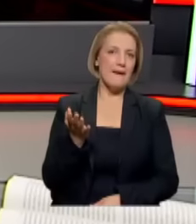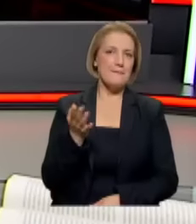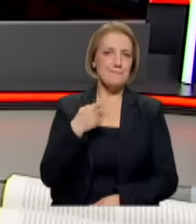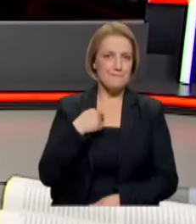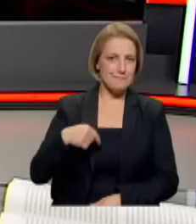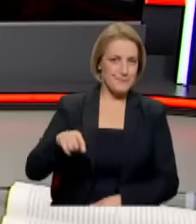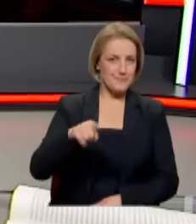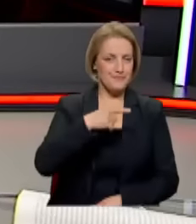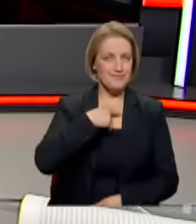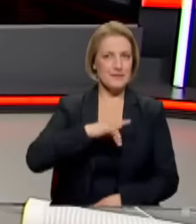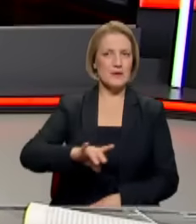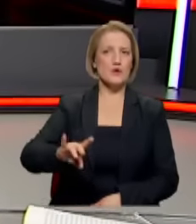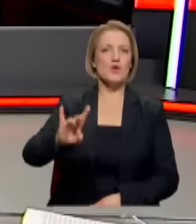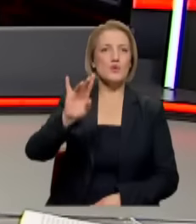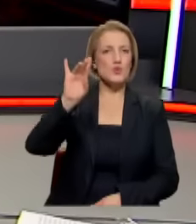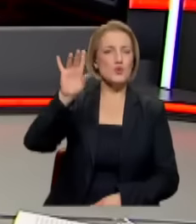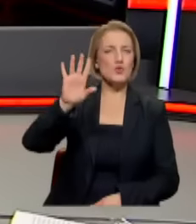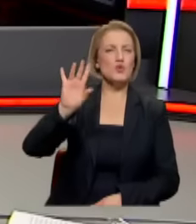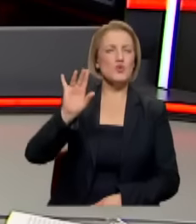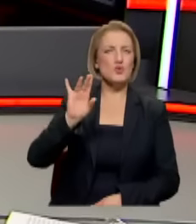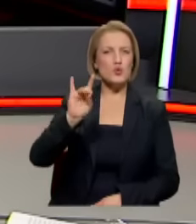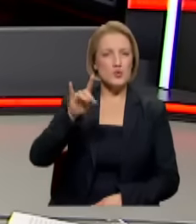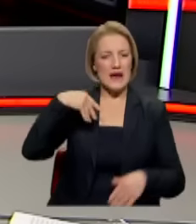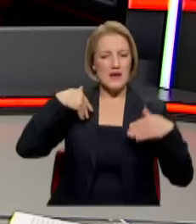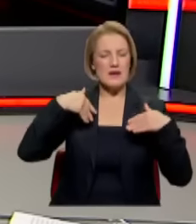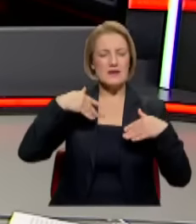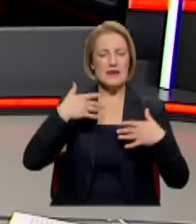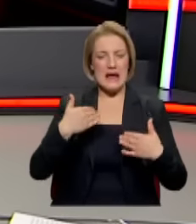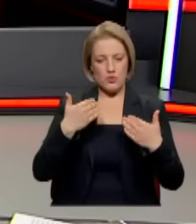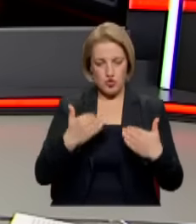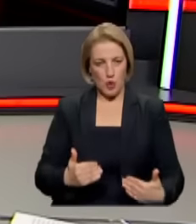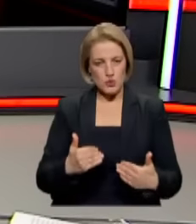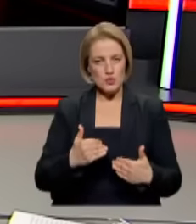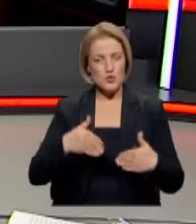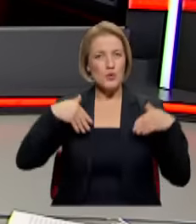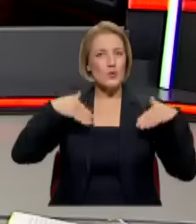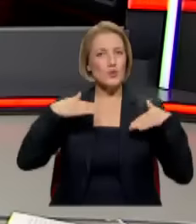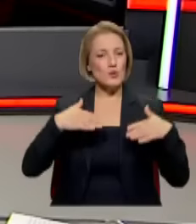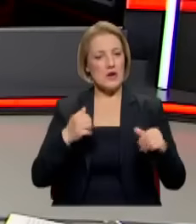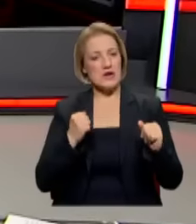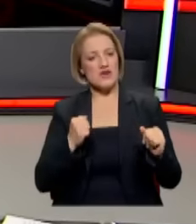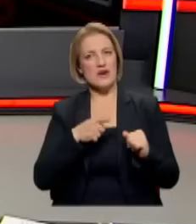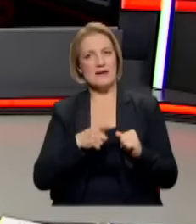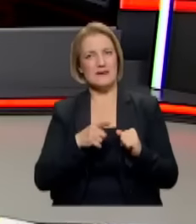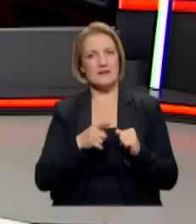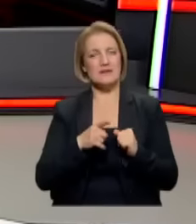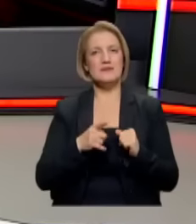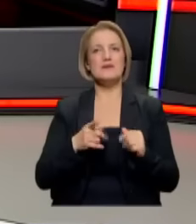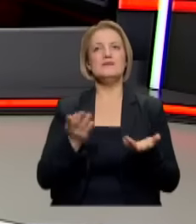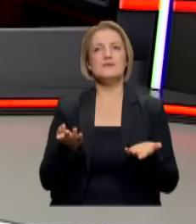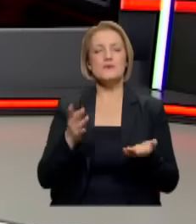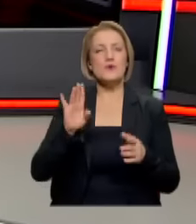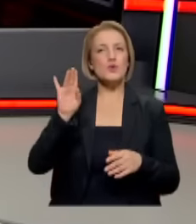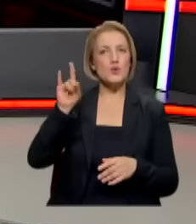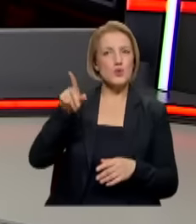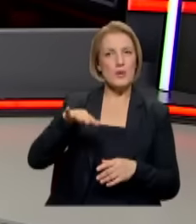Biz kurtların karnı doysun Kuzular da sağ olsun istiyoruz onlar kurtla yiyip çobanla